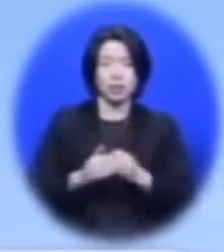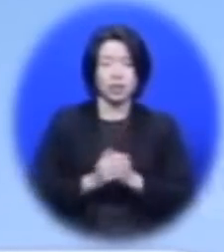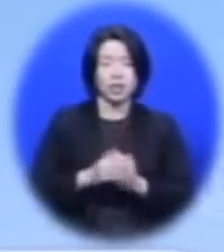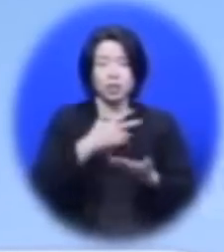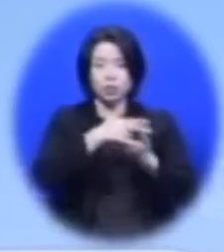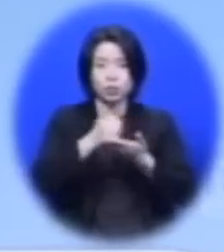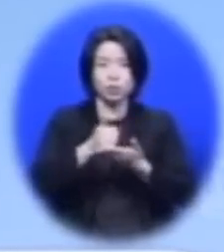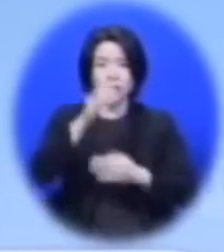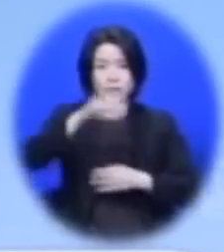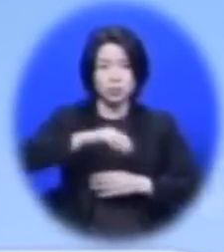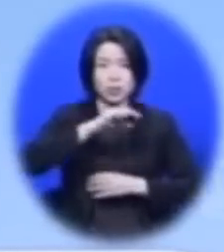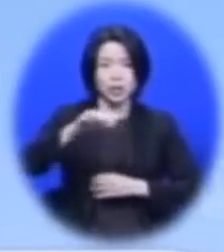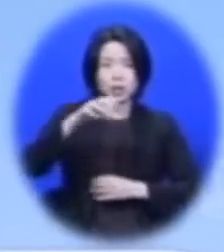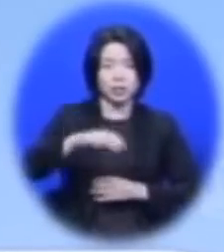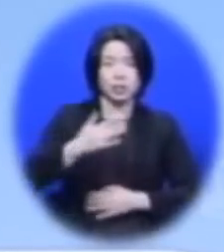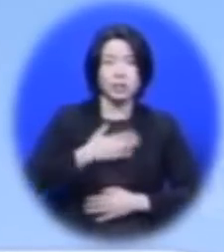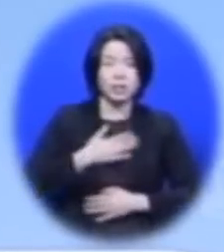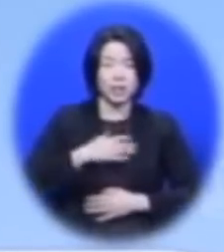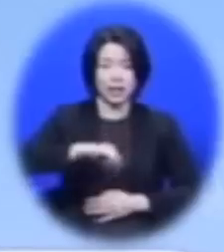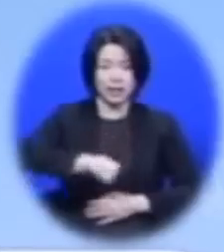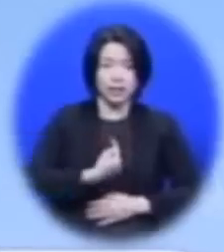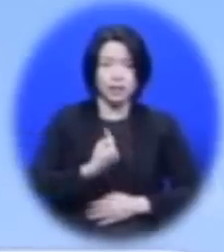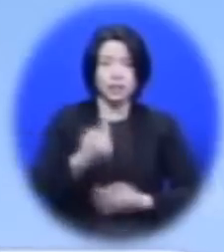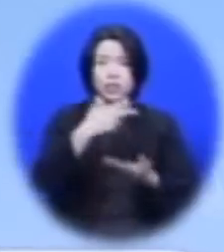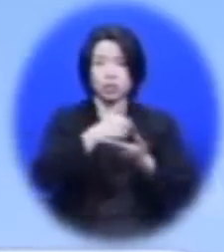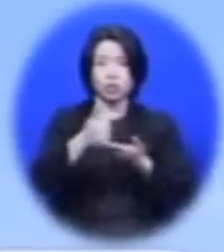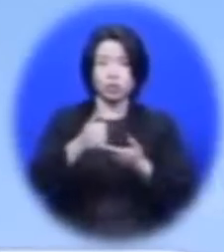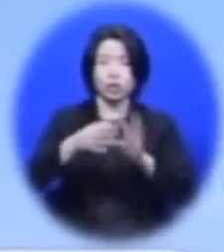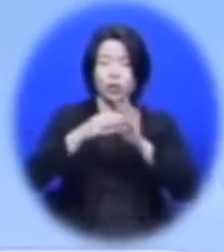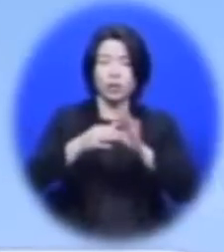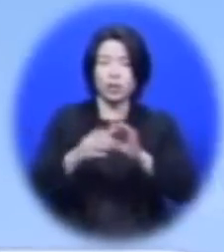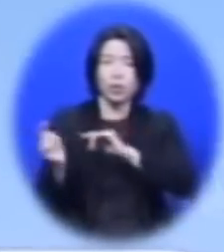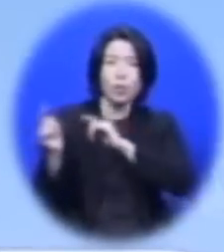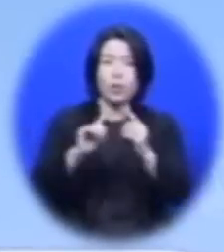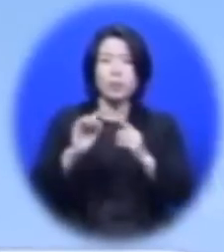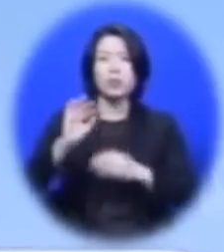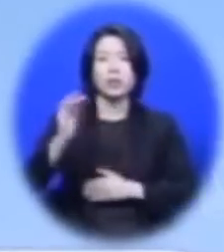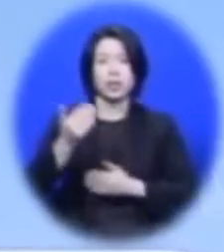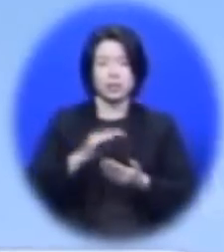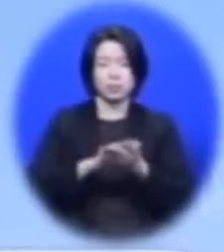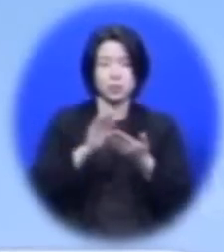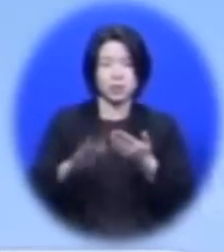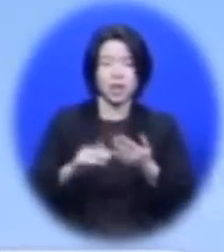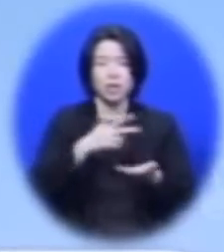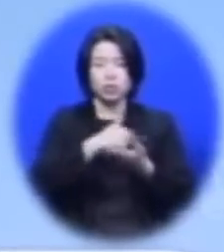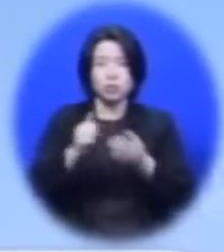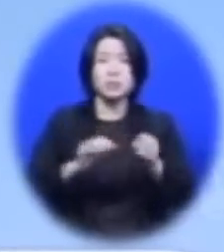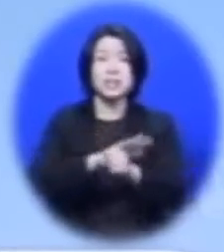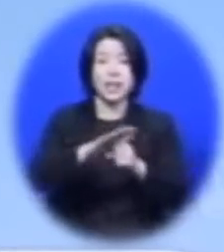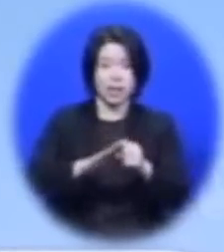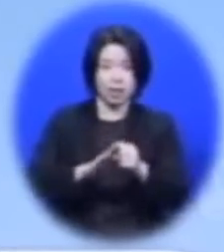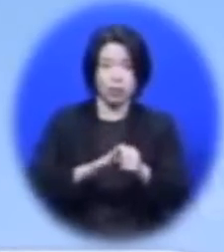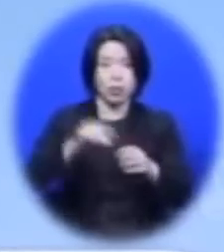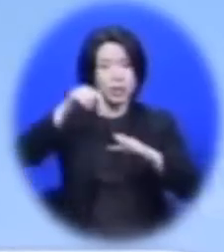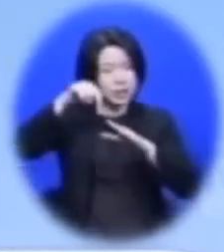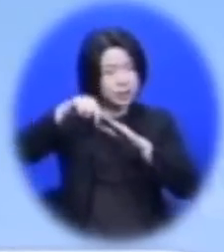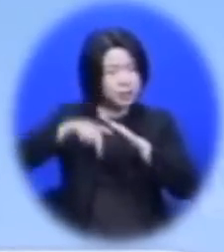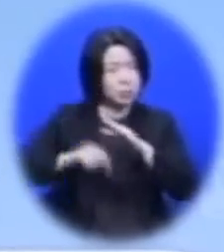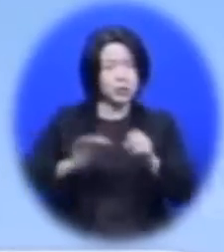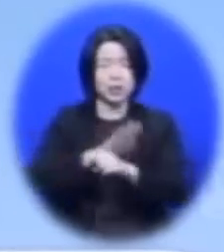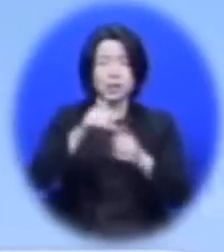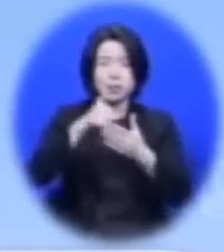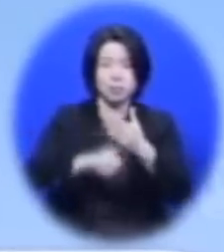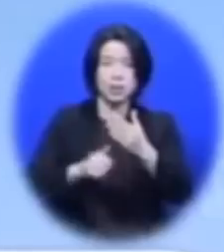주님과 십자가에서 여러분 자신을, 주님과의 관계를 회복해야 돼요. 주님을 사랑하고 깊이 사랑에